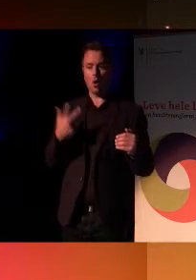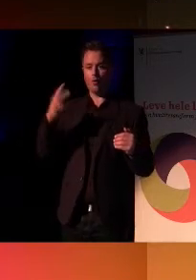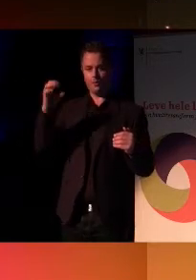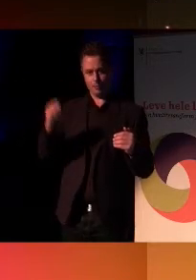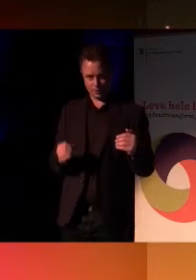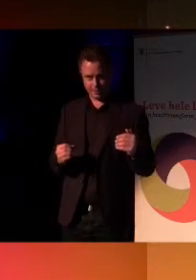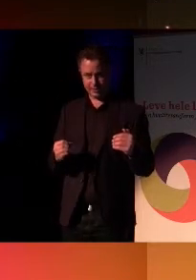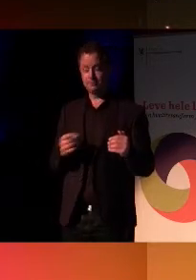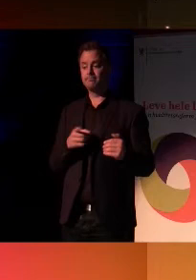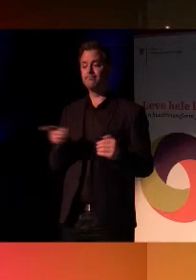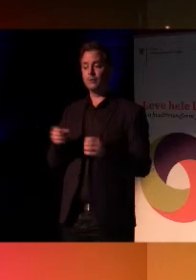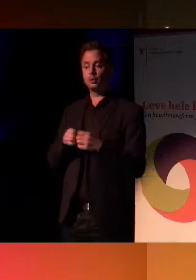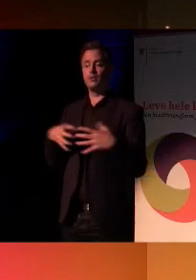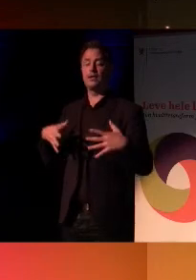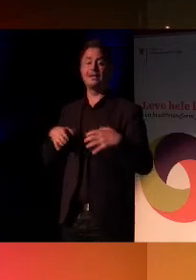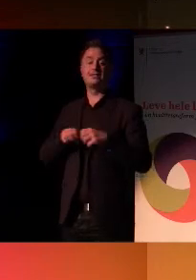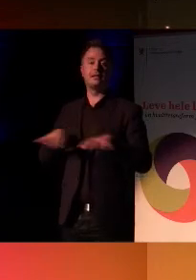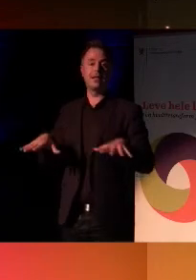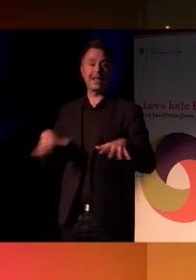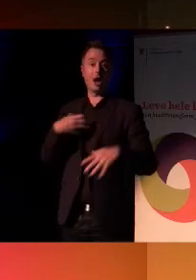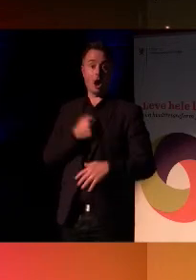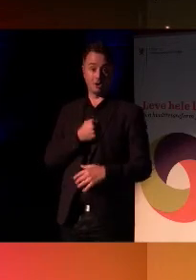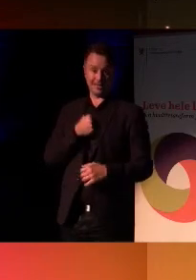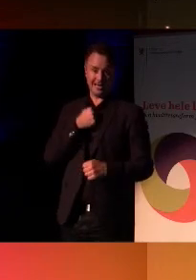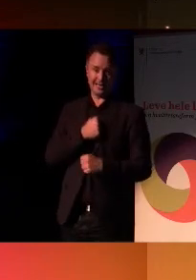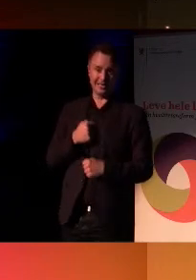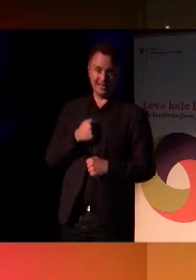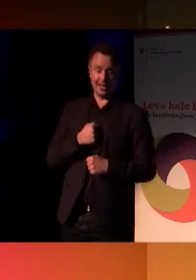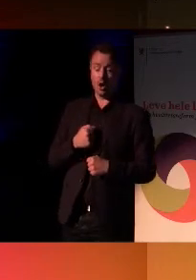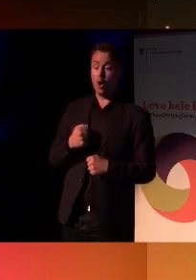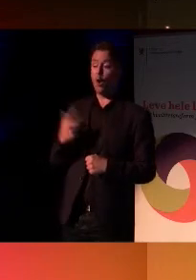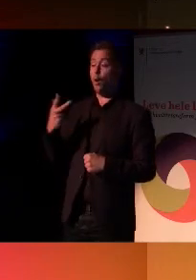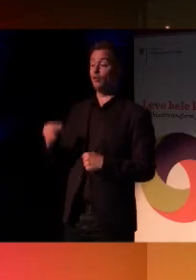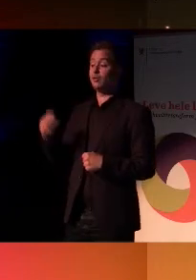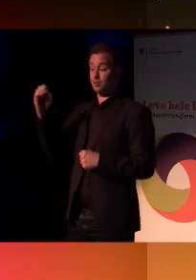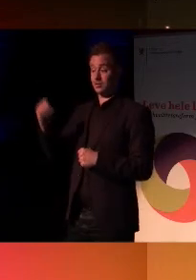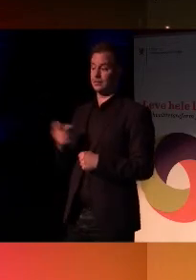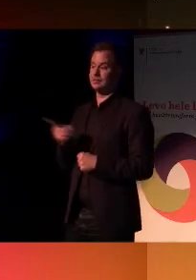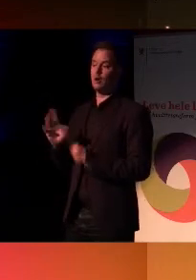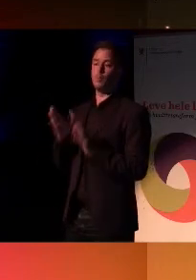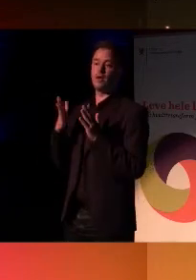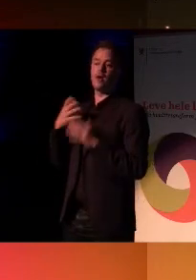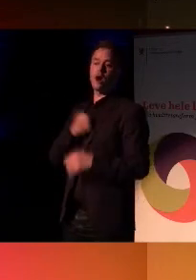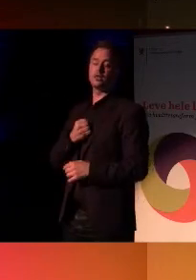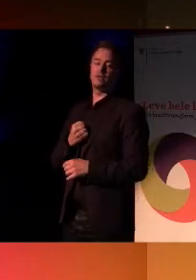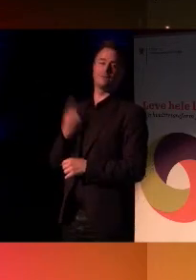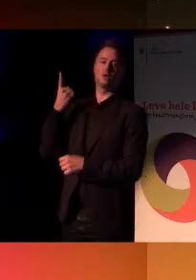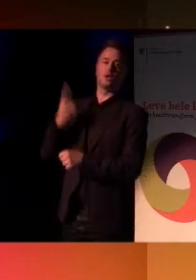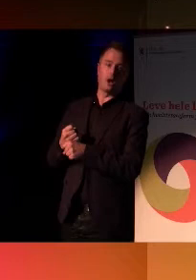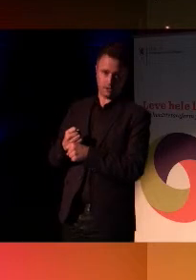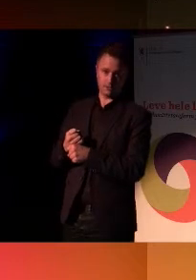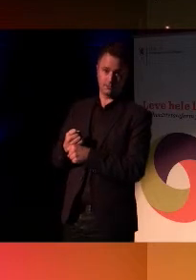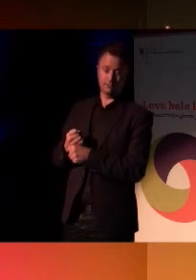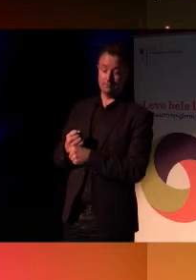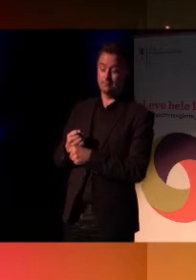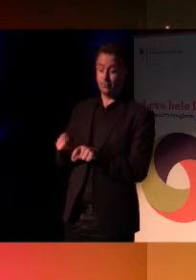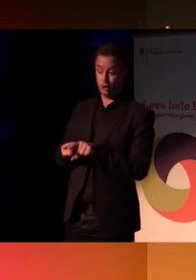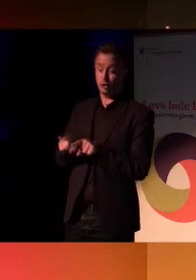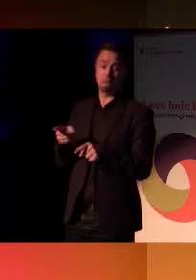en generalisert angstlidelse. Og for 80% av disse så var det for første gang. Så det er svært vanlig.